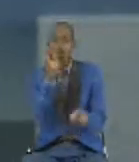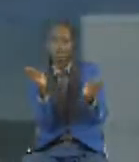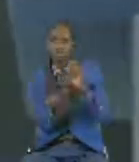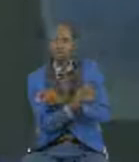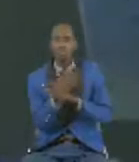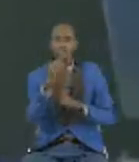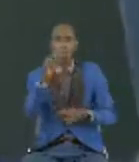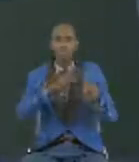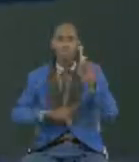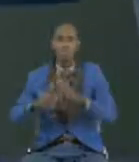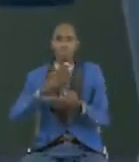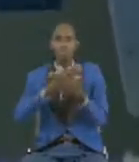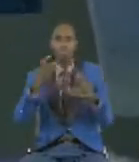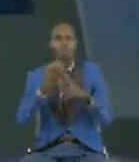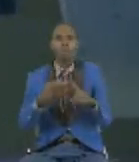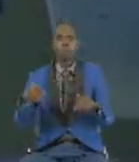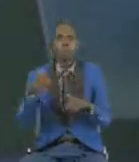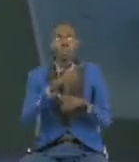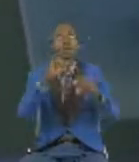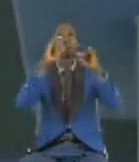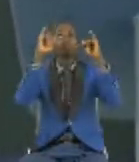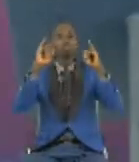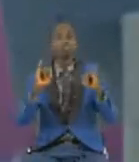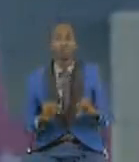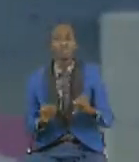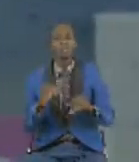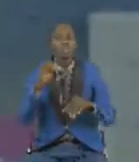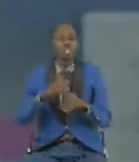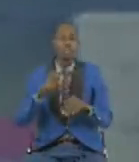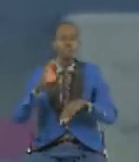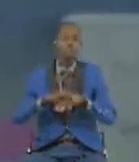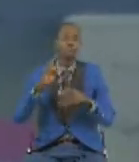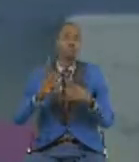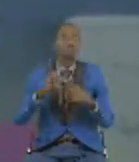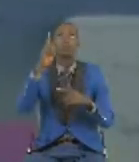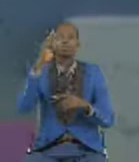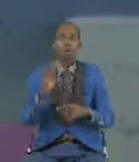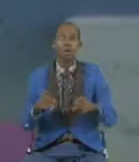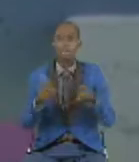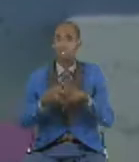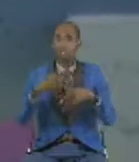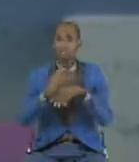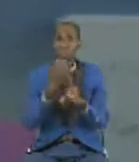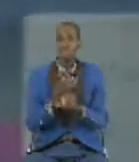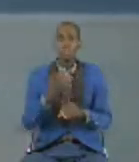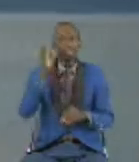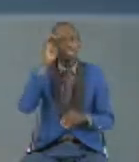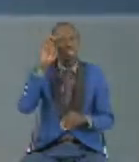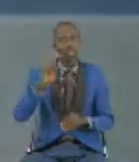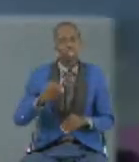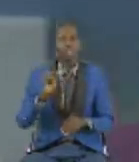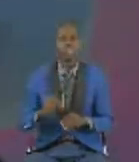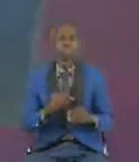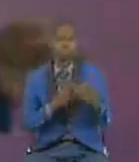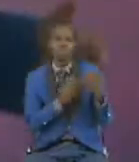changer, faire quitter les gens de l'idolâtrie et les amener à Dieu, le Créateur, il a besoin de courage.